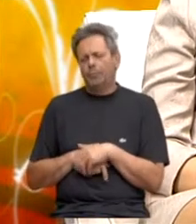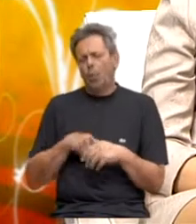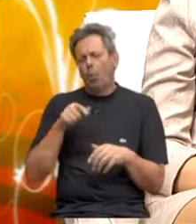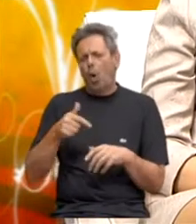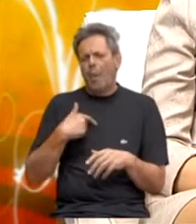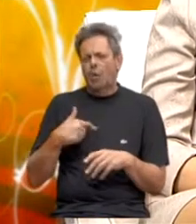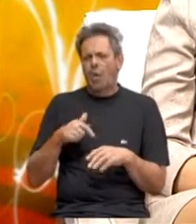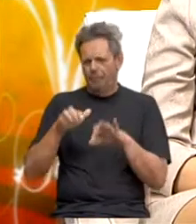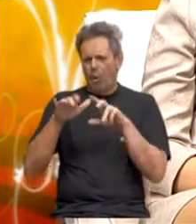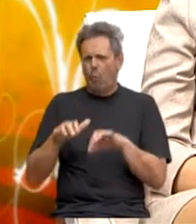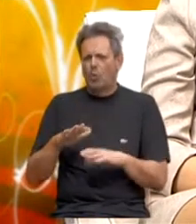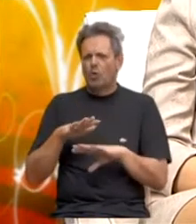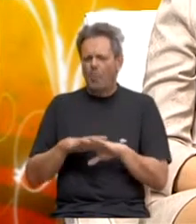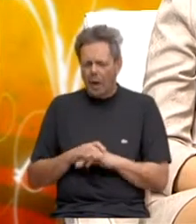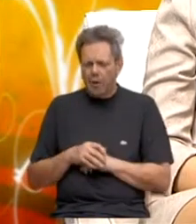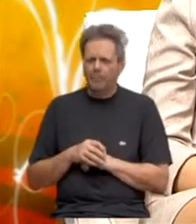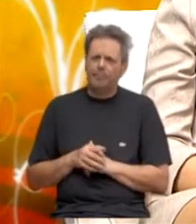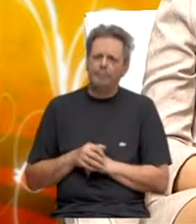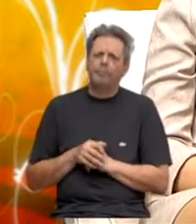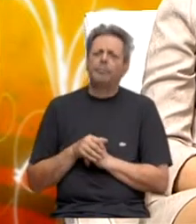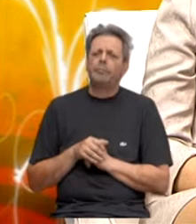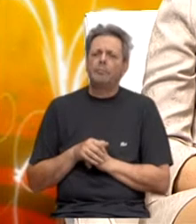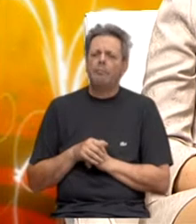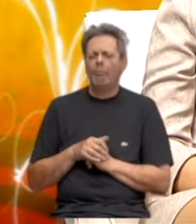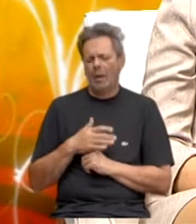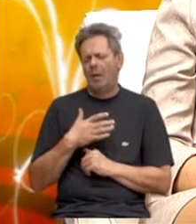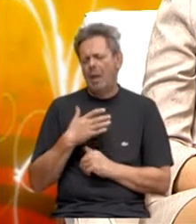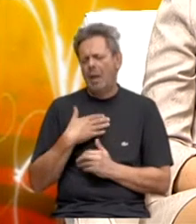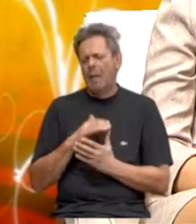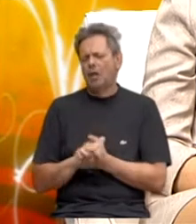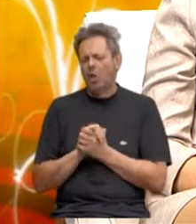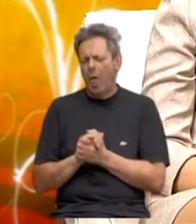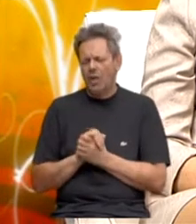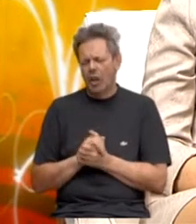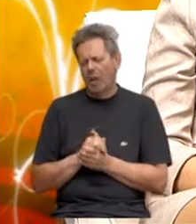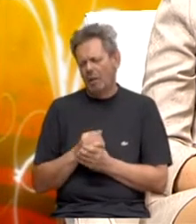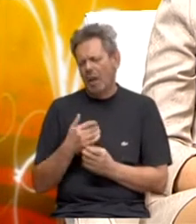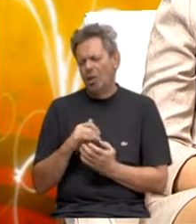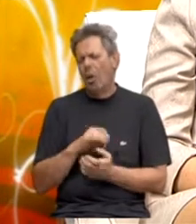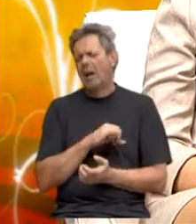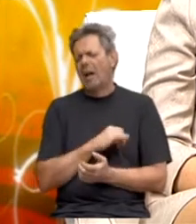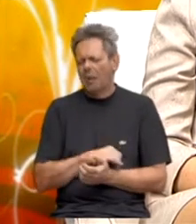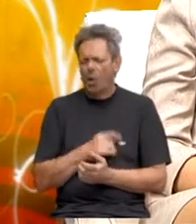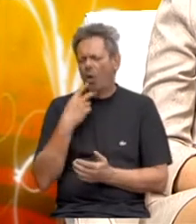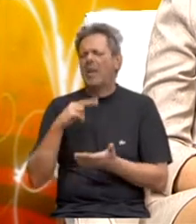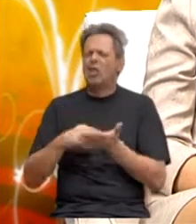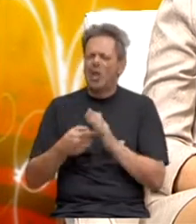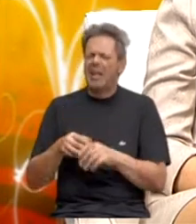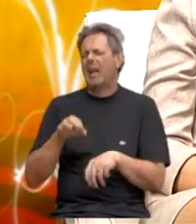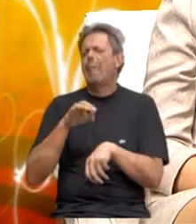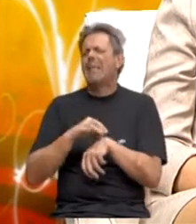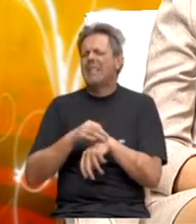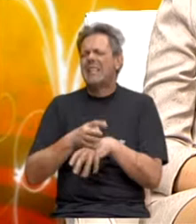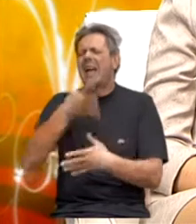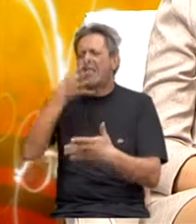i urgentnosti i požrtvovnosti i naš kolega interventni kardiologa, isto tako inženjera medicinske radiologije